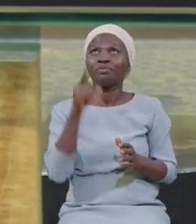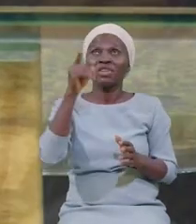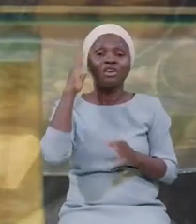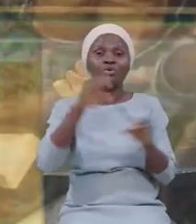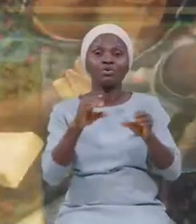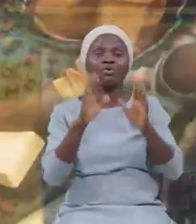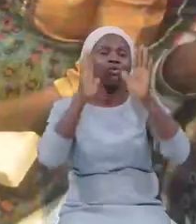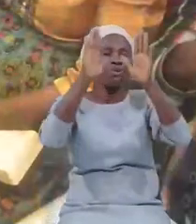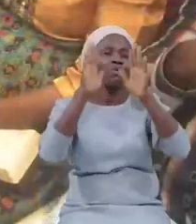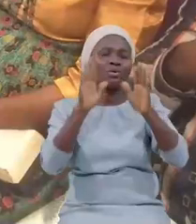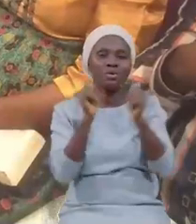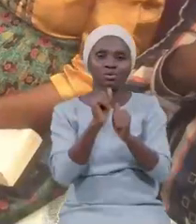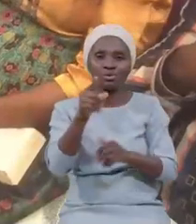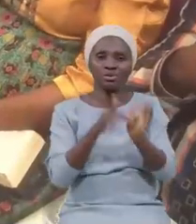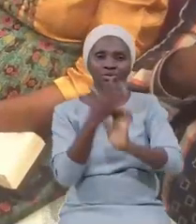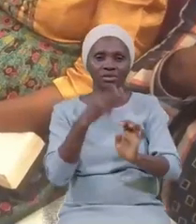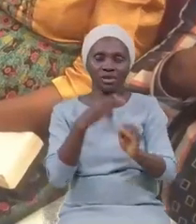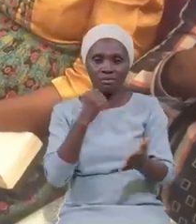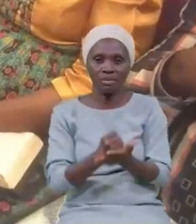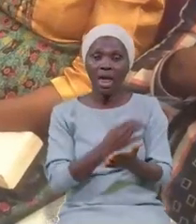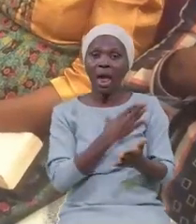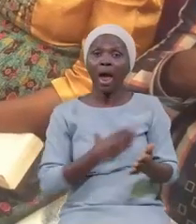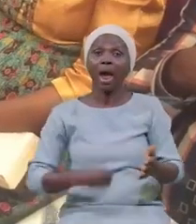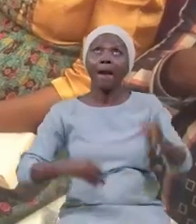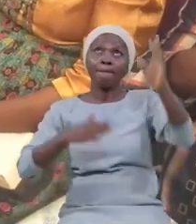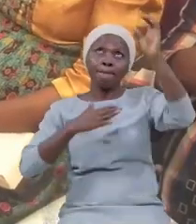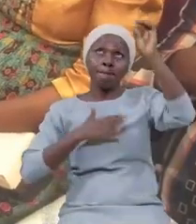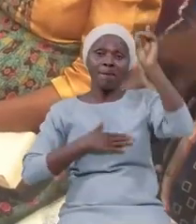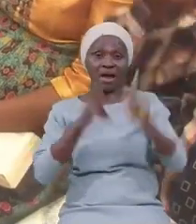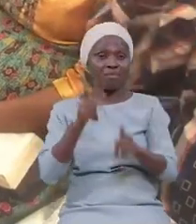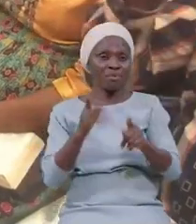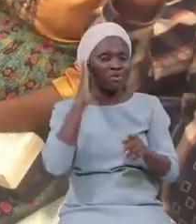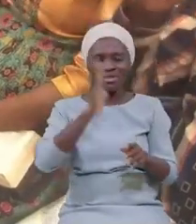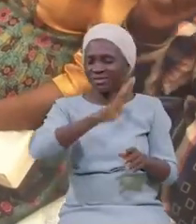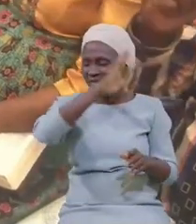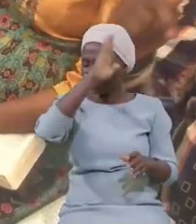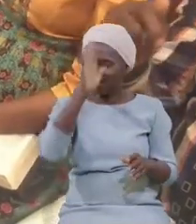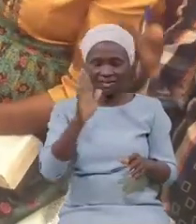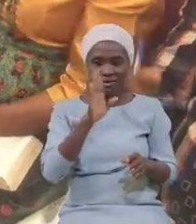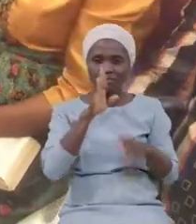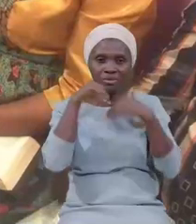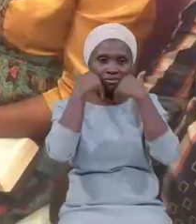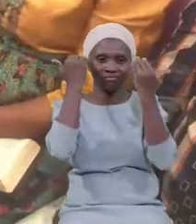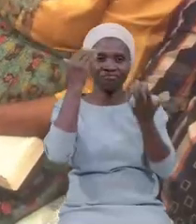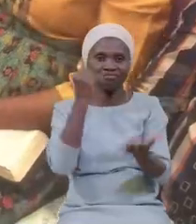Dieu fera des choses merveilleuses pour vous. Et mon peuple ne sera plus jamais dans la confusion.